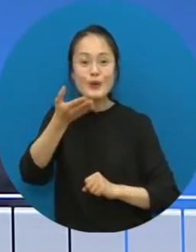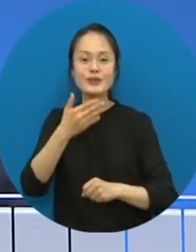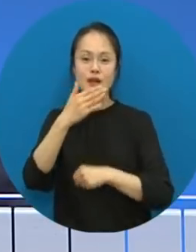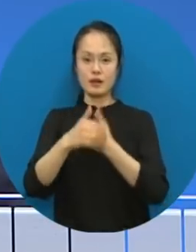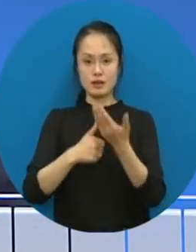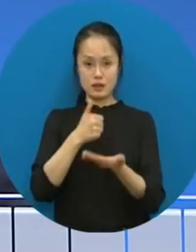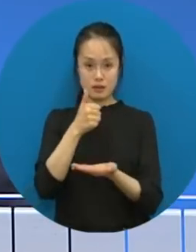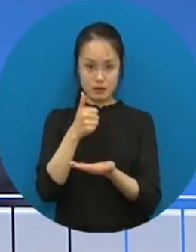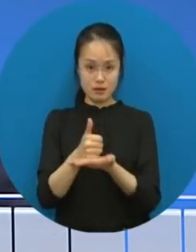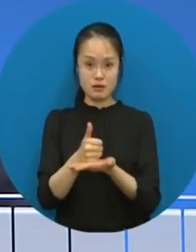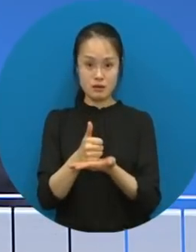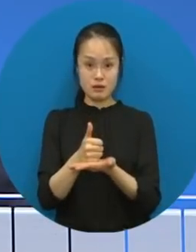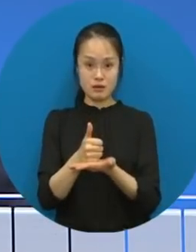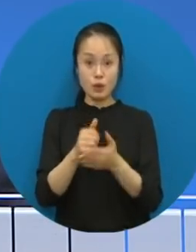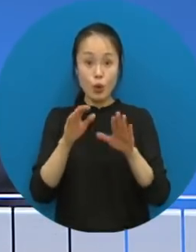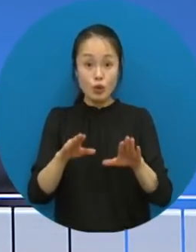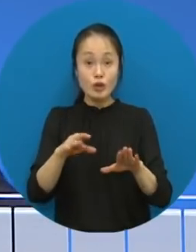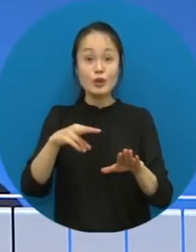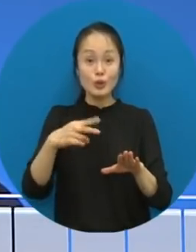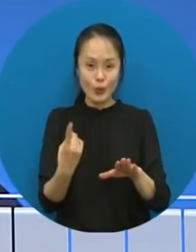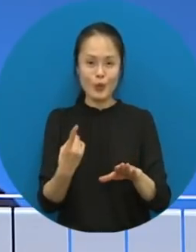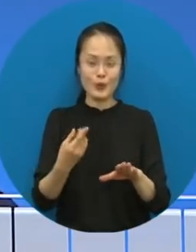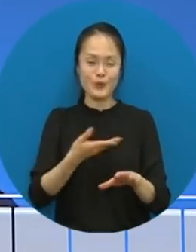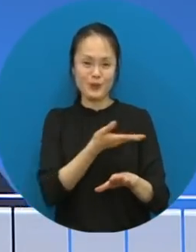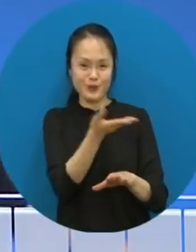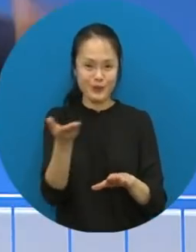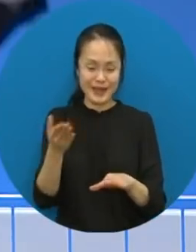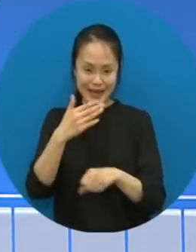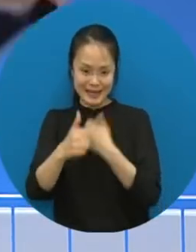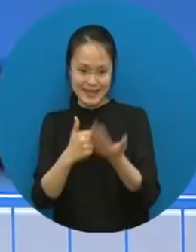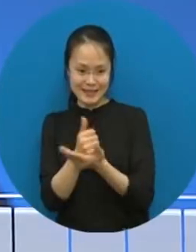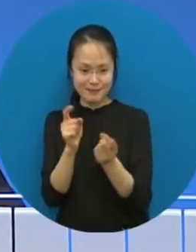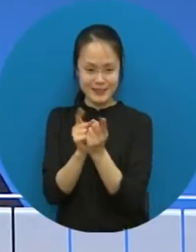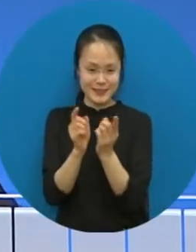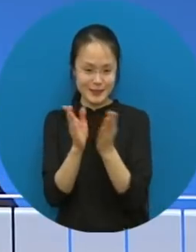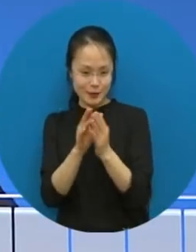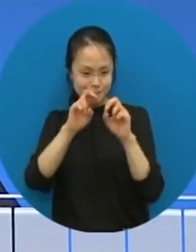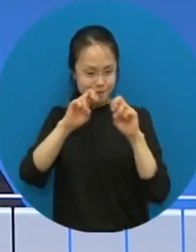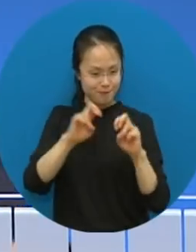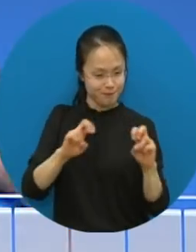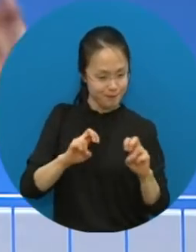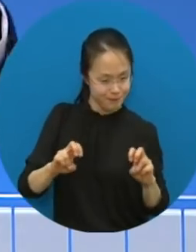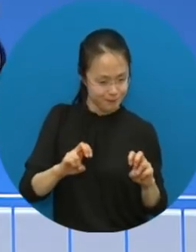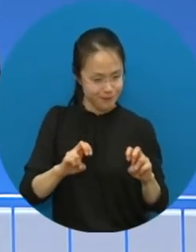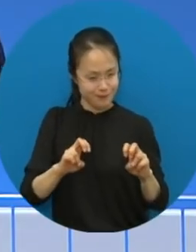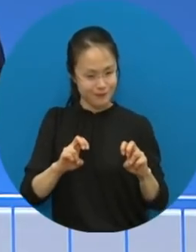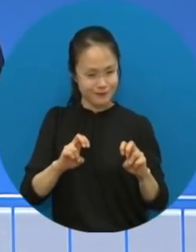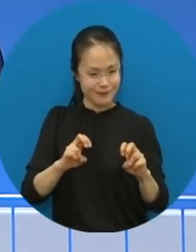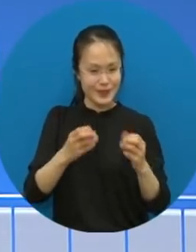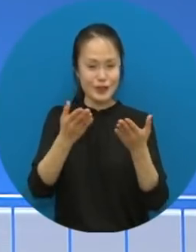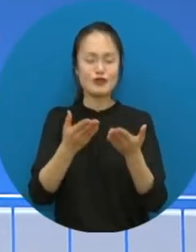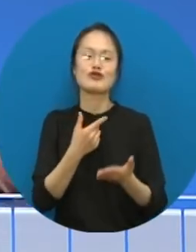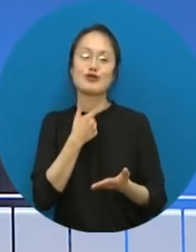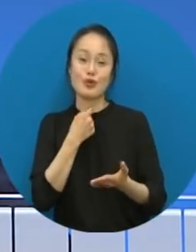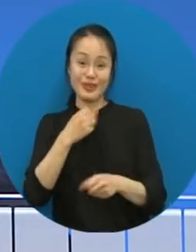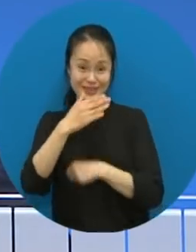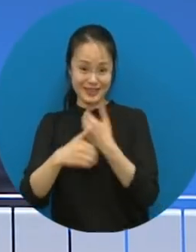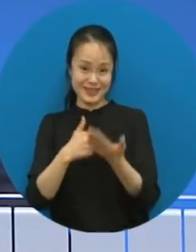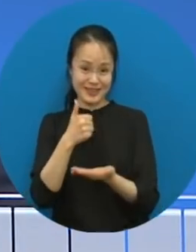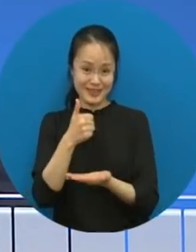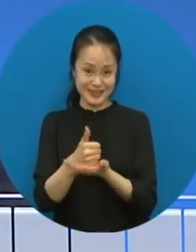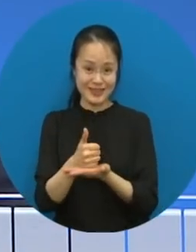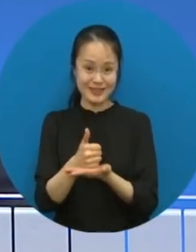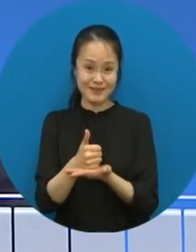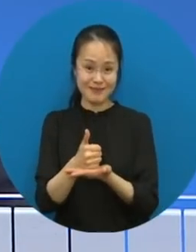오늘도 하나님께서는 여러분의 삶에 직접 개입하길 바라십니다. 하나님의 그 교회가 하나님의 영광의 약속을 얻었기 때문에 하나님